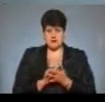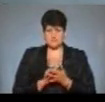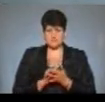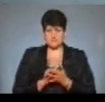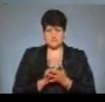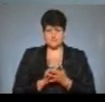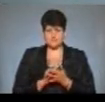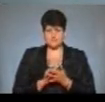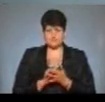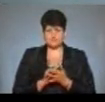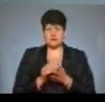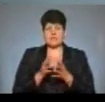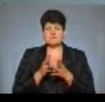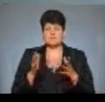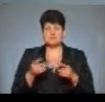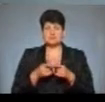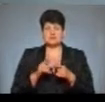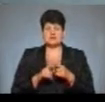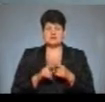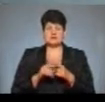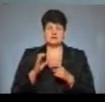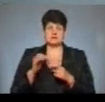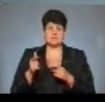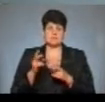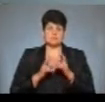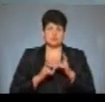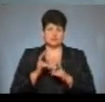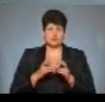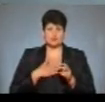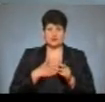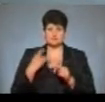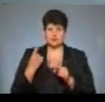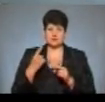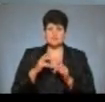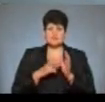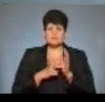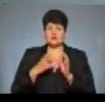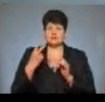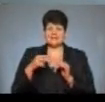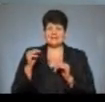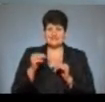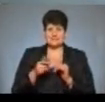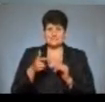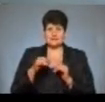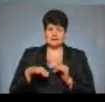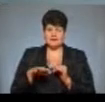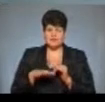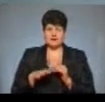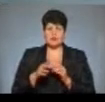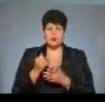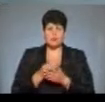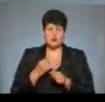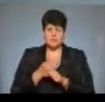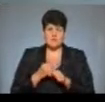будемо казати. І найбільше це все підприємство. У нас в області із 820 тисяч гектарів рілі, яка